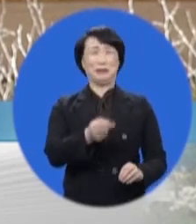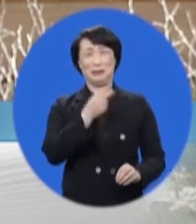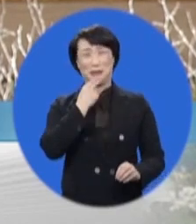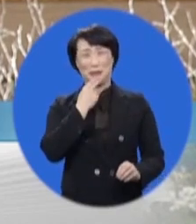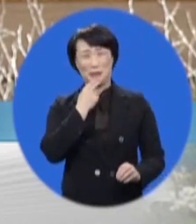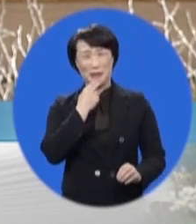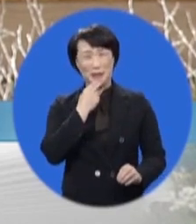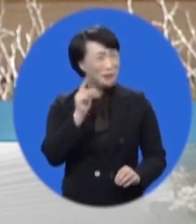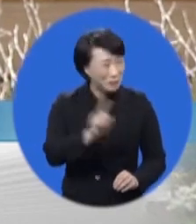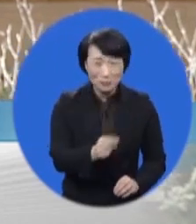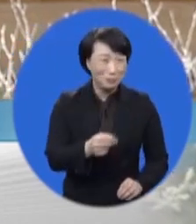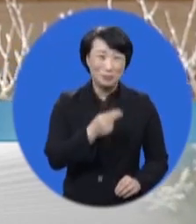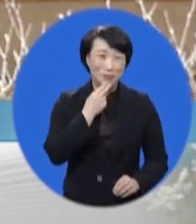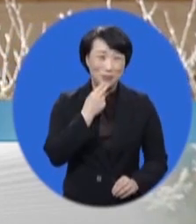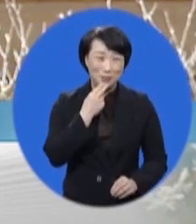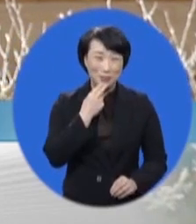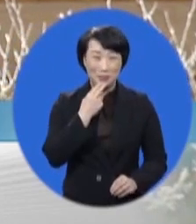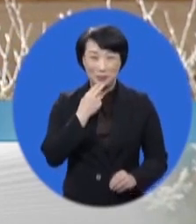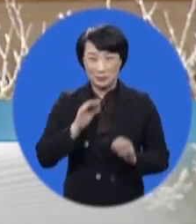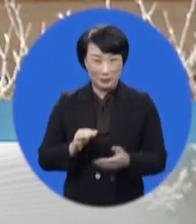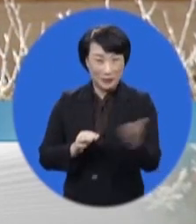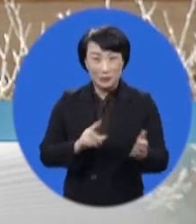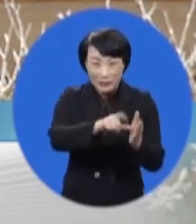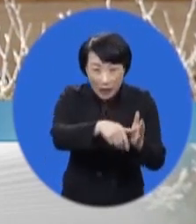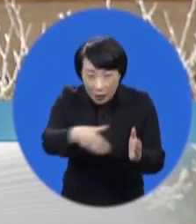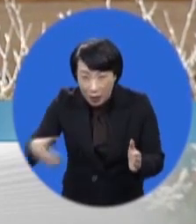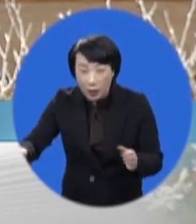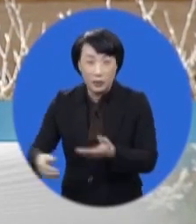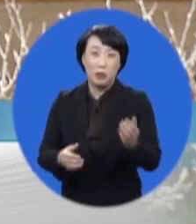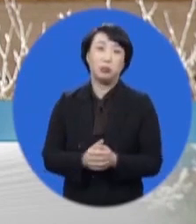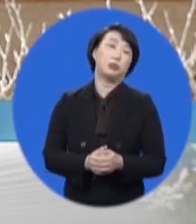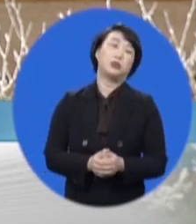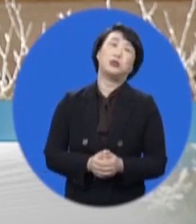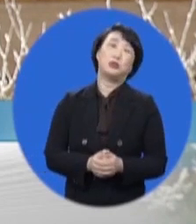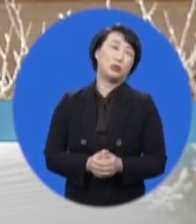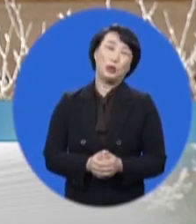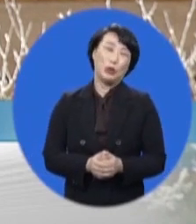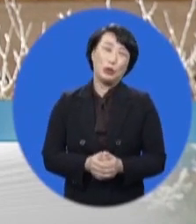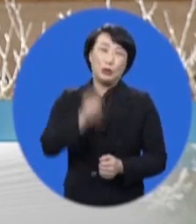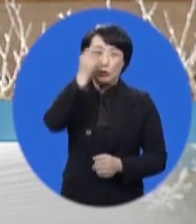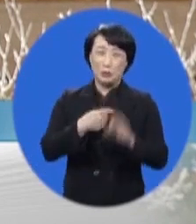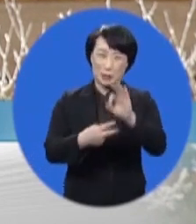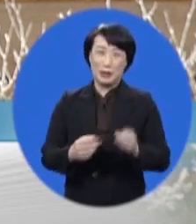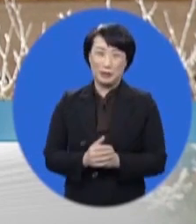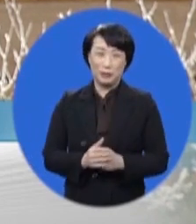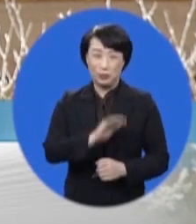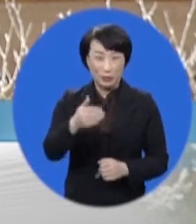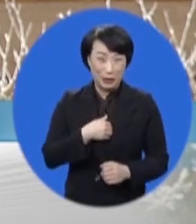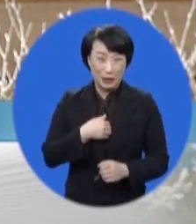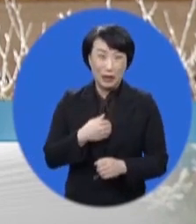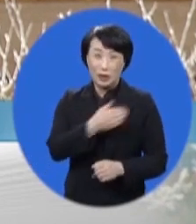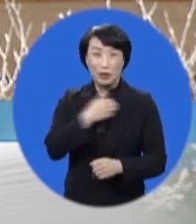없어요. 아무것도 없습니다. 세월처럼 인색한 것이 있습니까? 우리에게 여유를